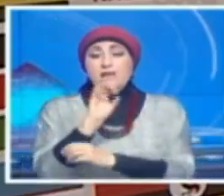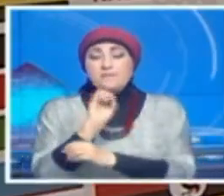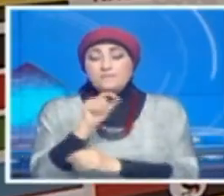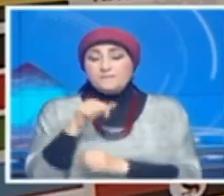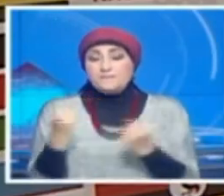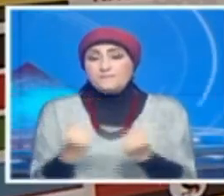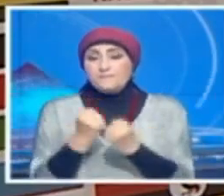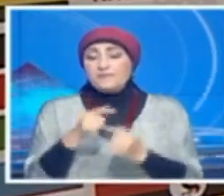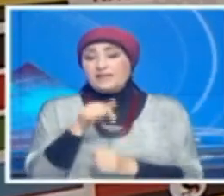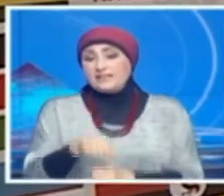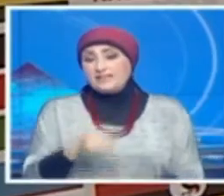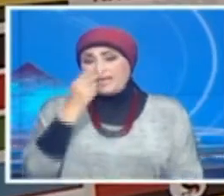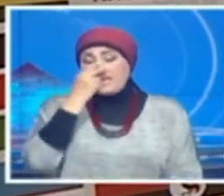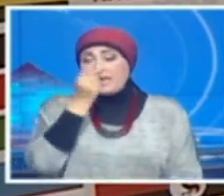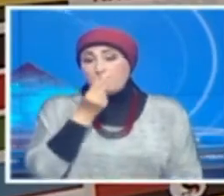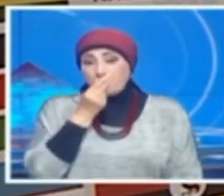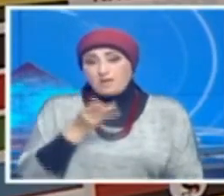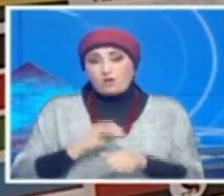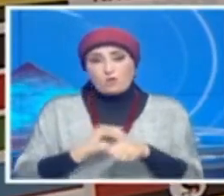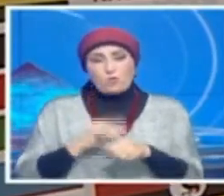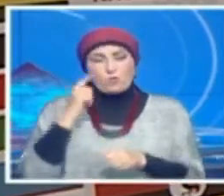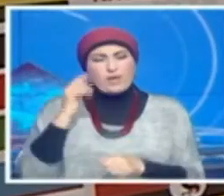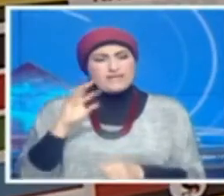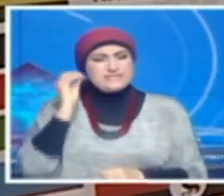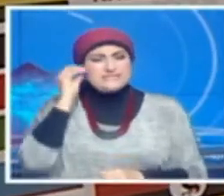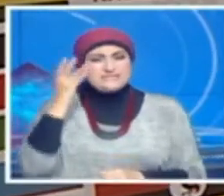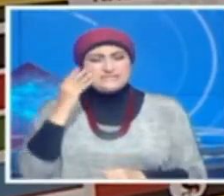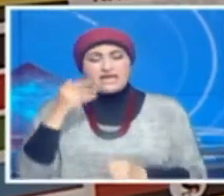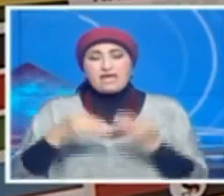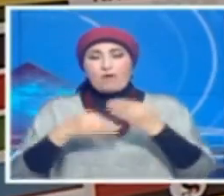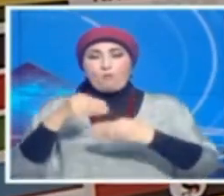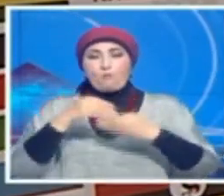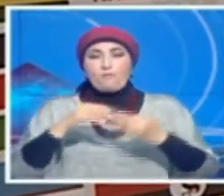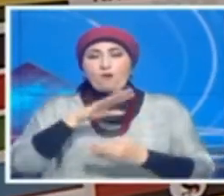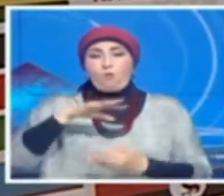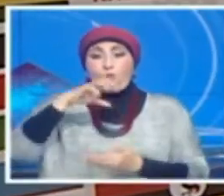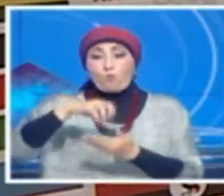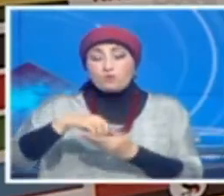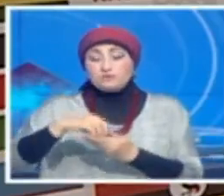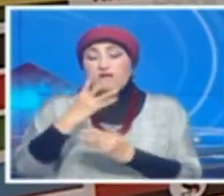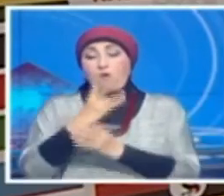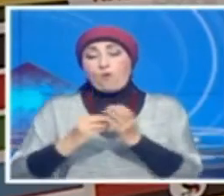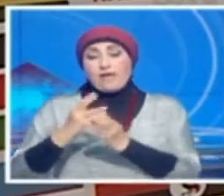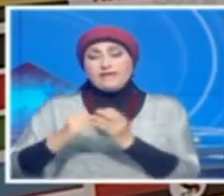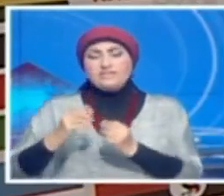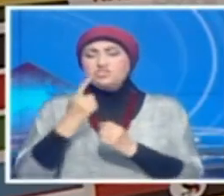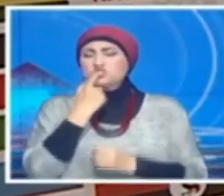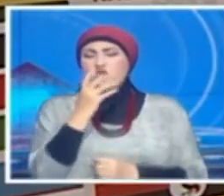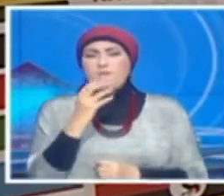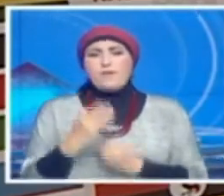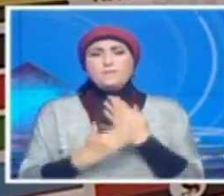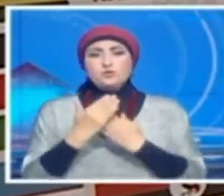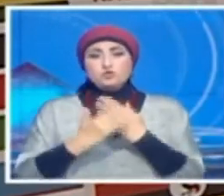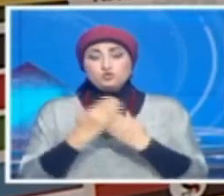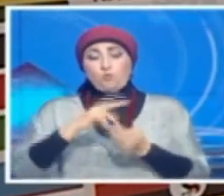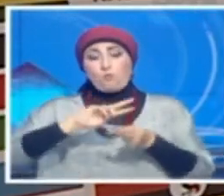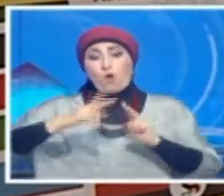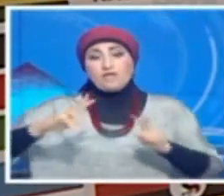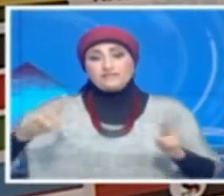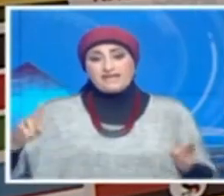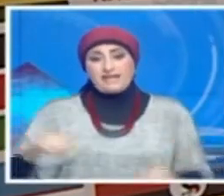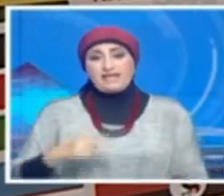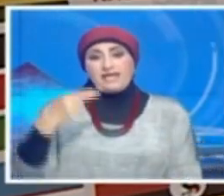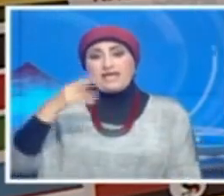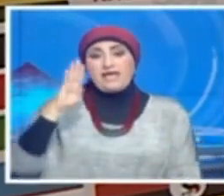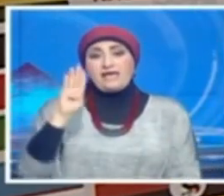الدولية وتعريف الشباب بأهمية بناء المؤسسات الوطنية وخلق جيل جديد من القيادات الشابة في مختلف المجالات.